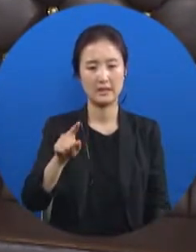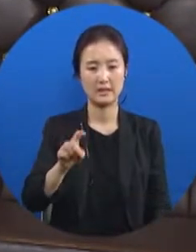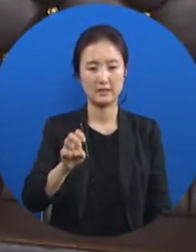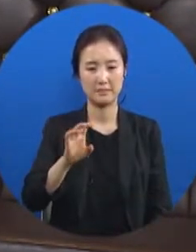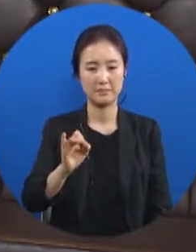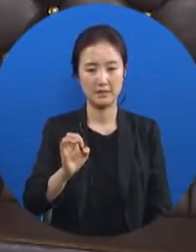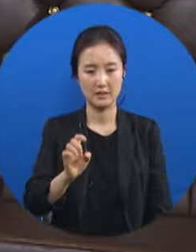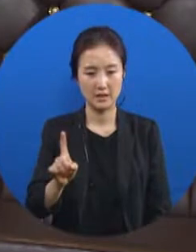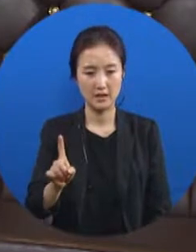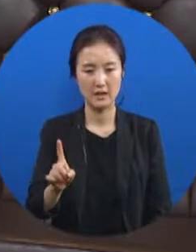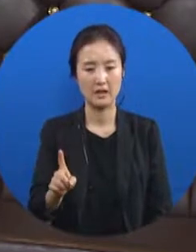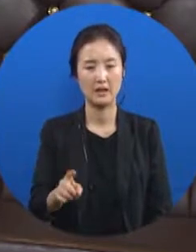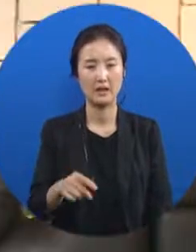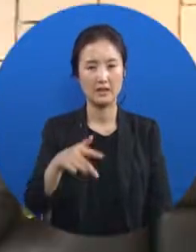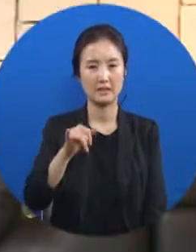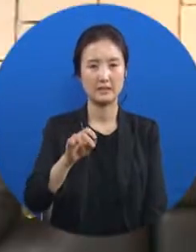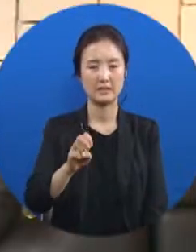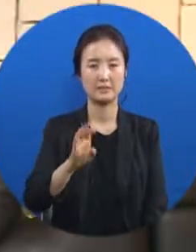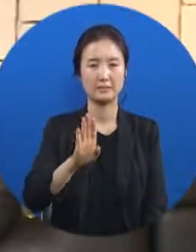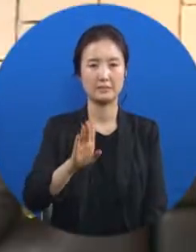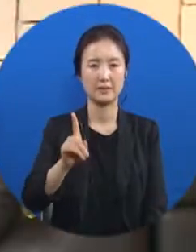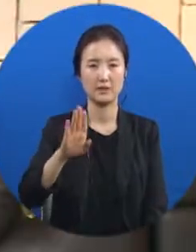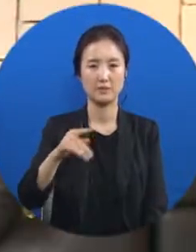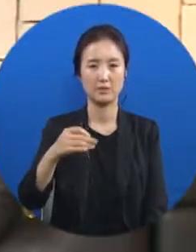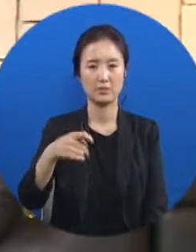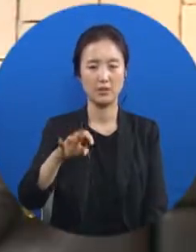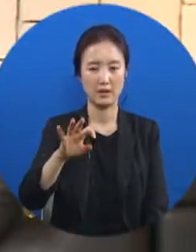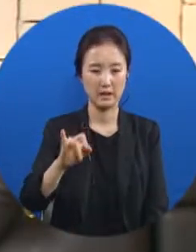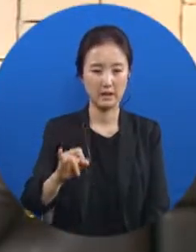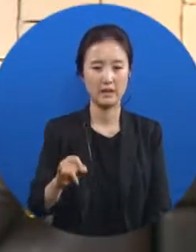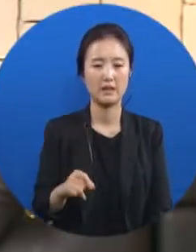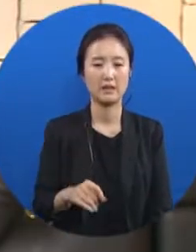말라위, 잠비아, 짐바브웨, 남아공